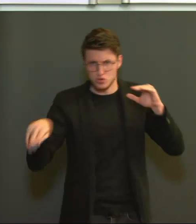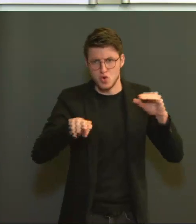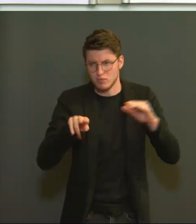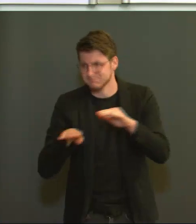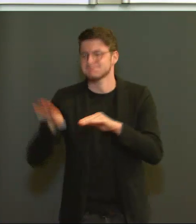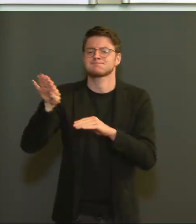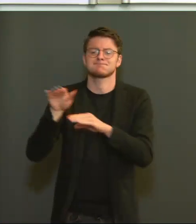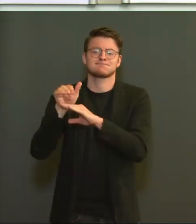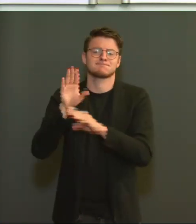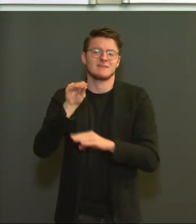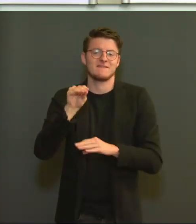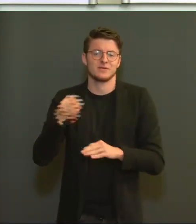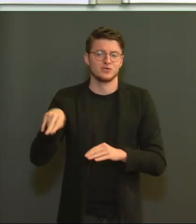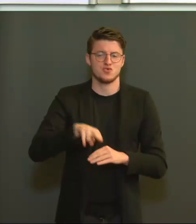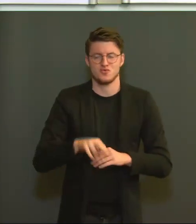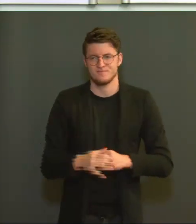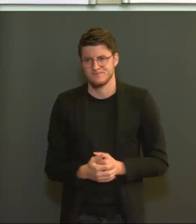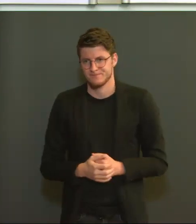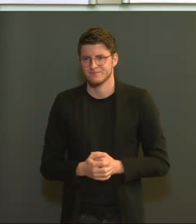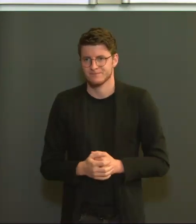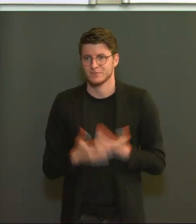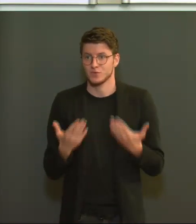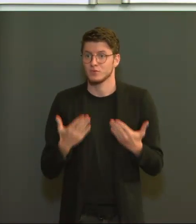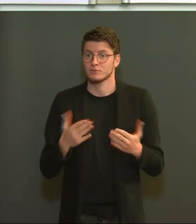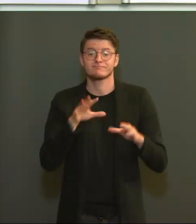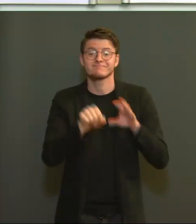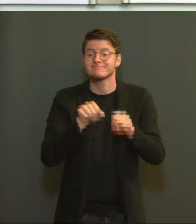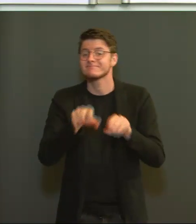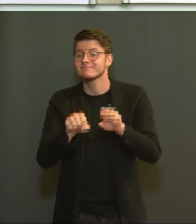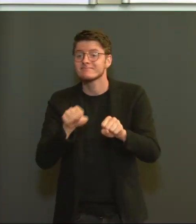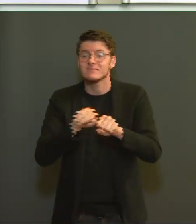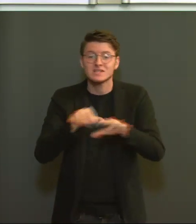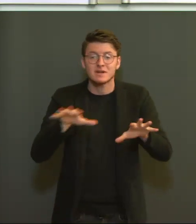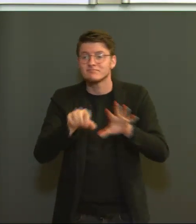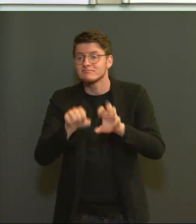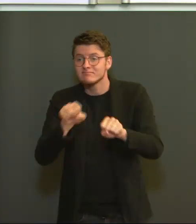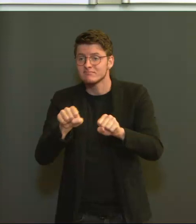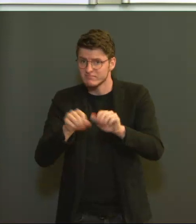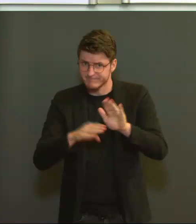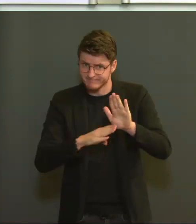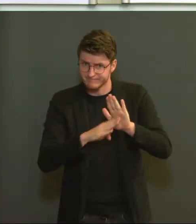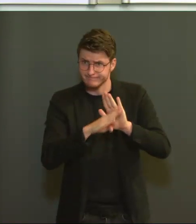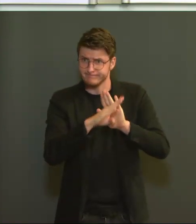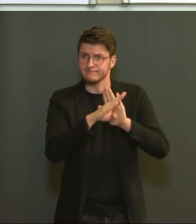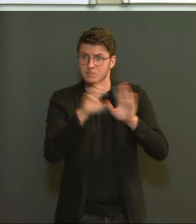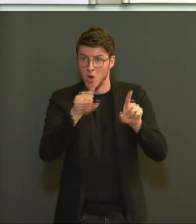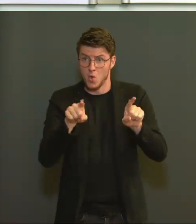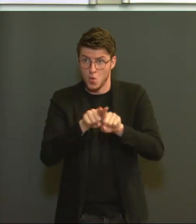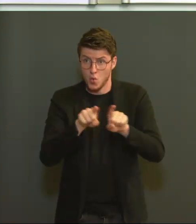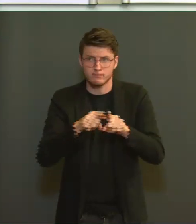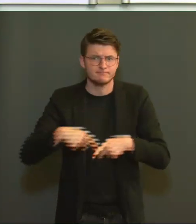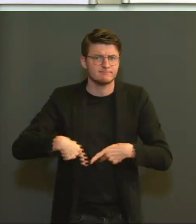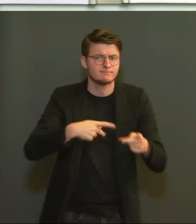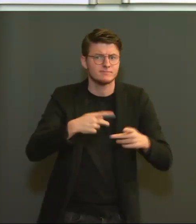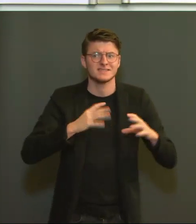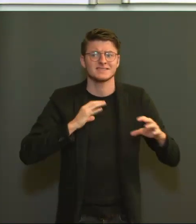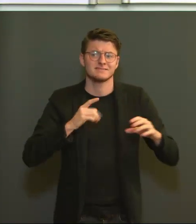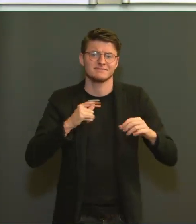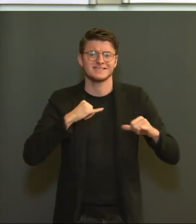besmettingscijfers lijkt de toename in nieuwe ziekenhuisopnames zich af te spelen in quasi alle